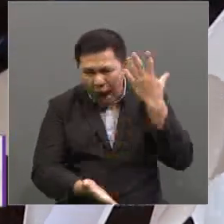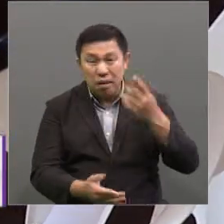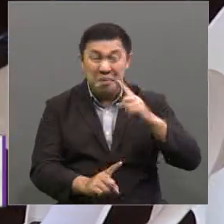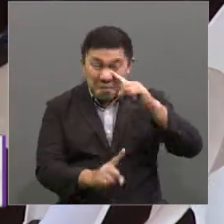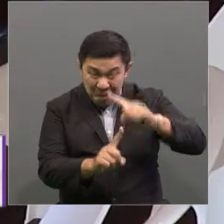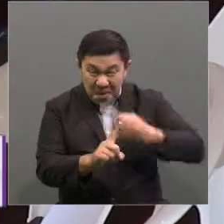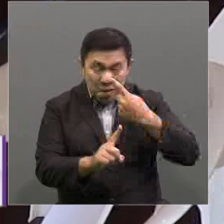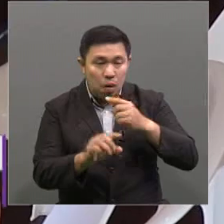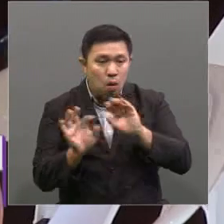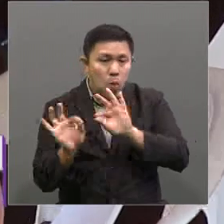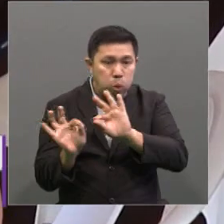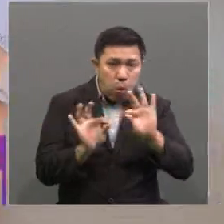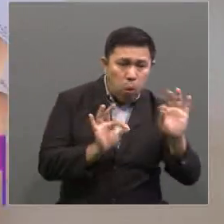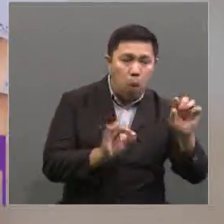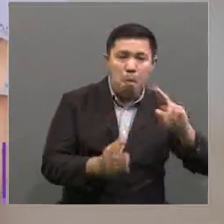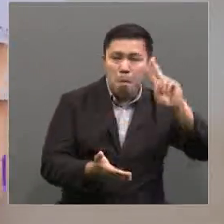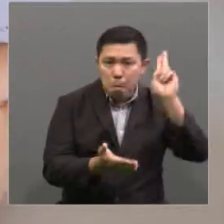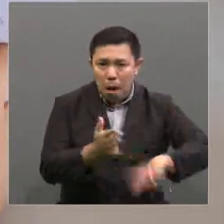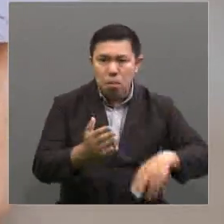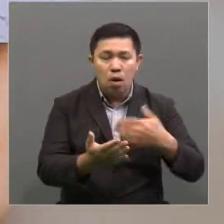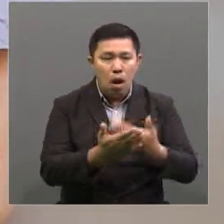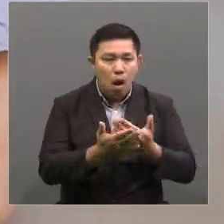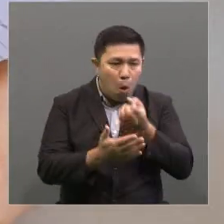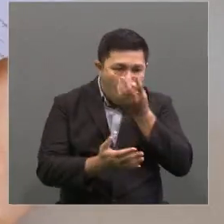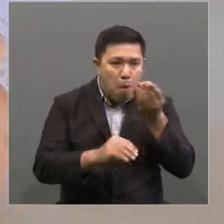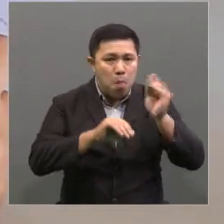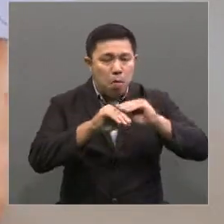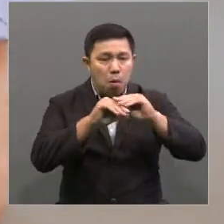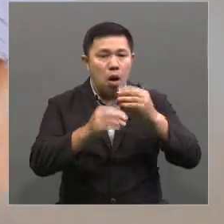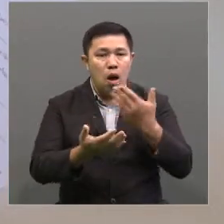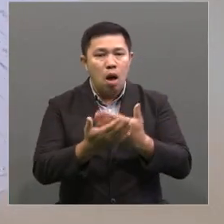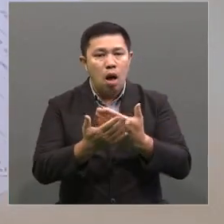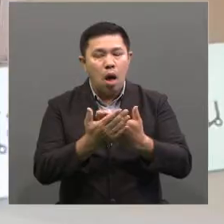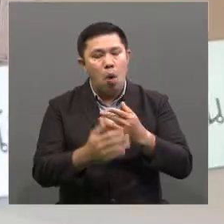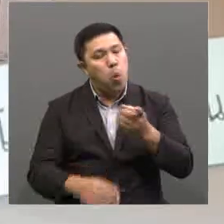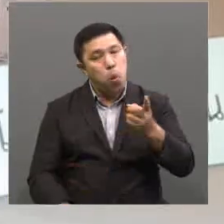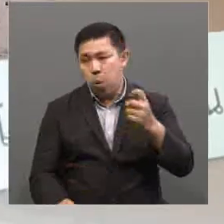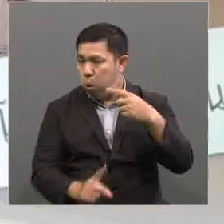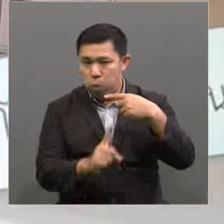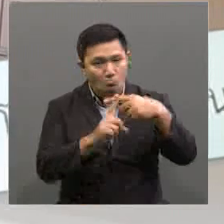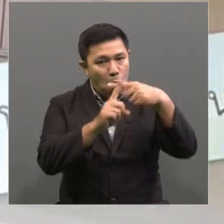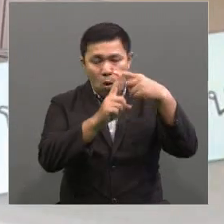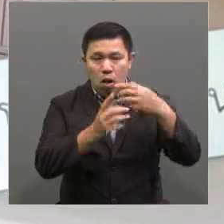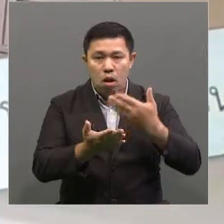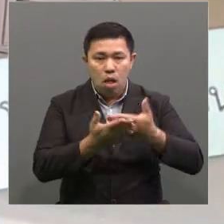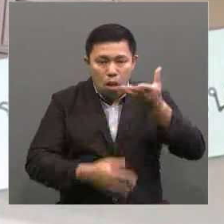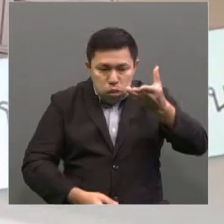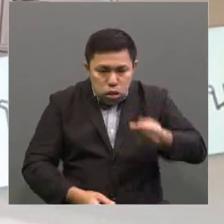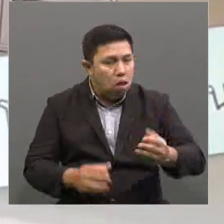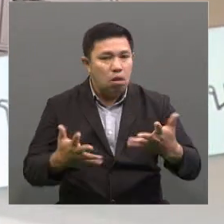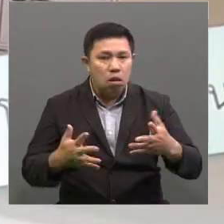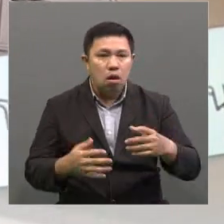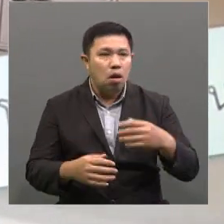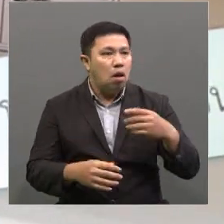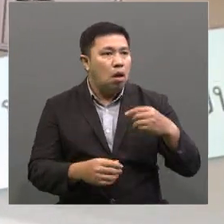เดือนไหนจ่ายช้านิดนึงเจอค่าปรับเพิ่มเจอเรียกดอกเพิ่มเงินต้นมันก็เลยไม่ลดสักทีและโดนทวงจน